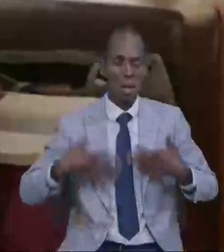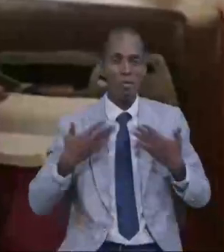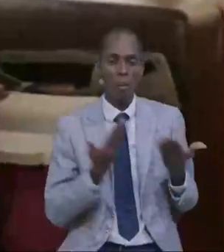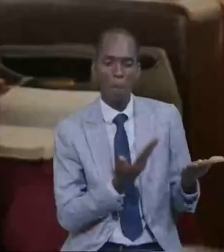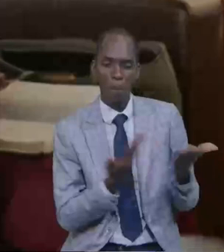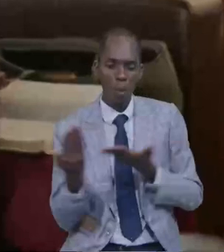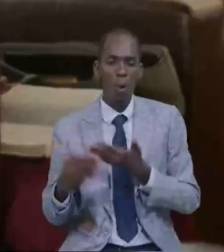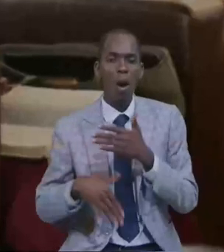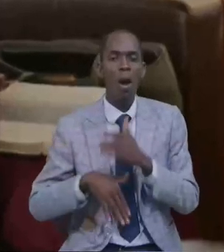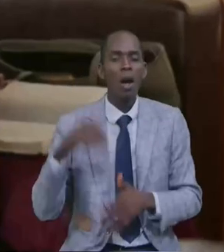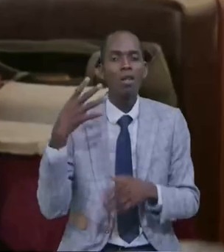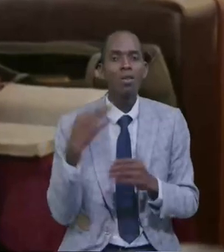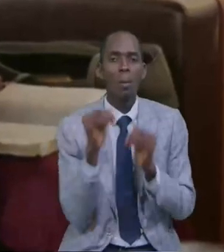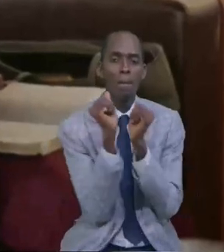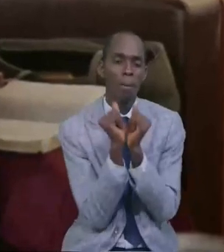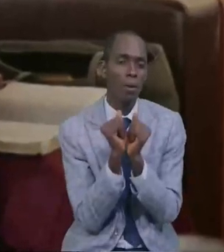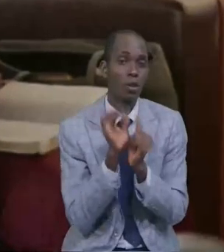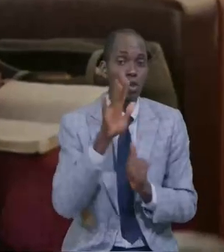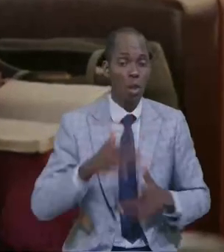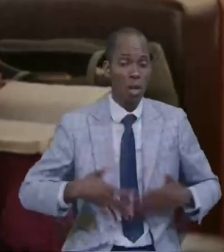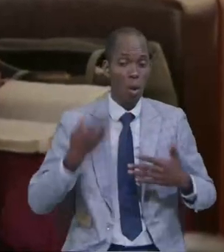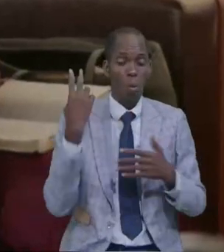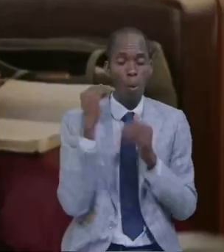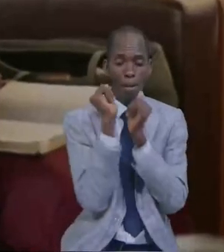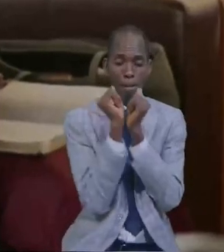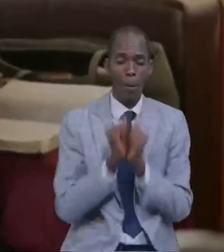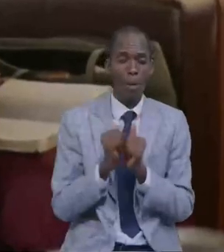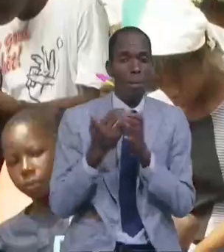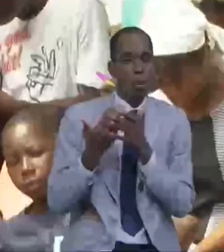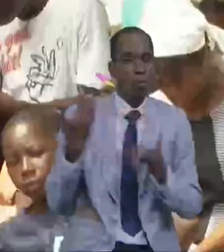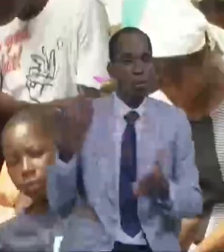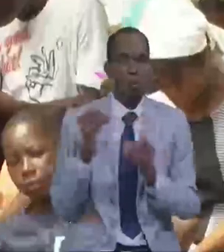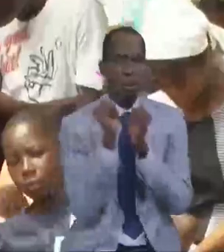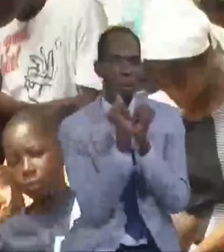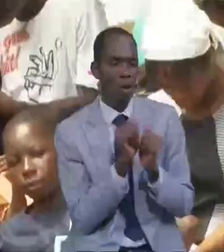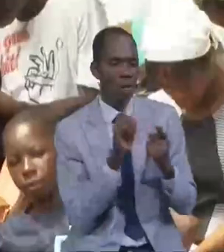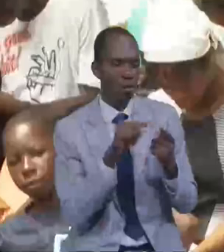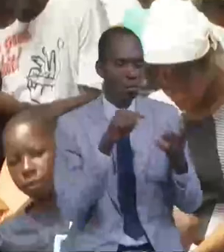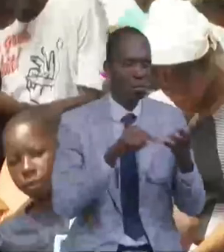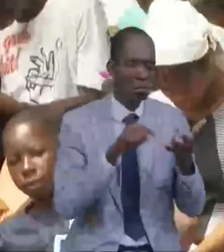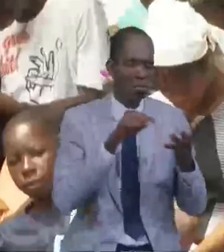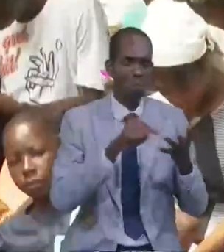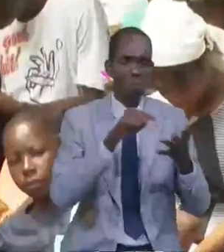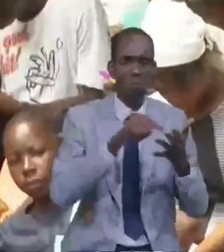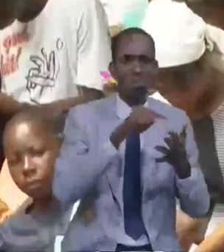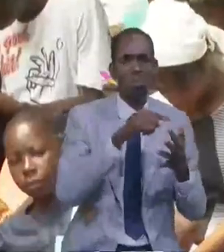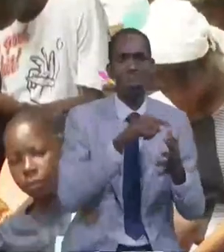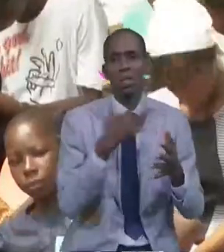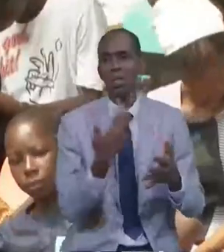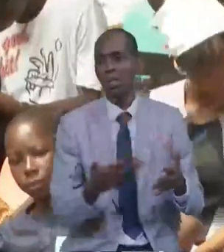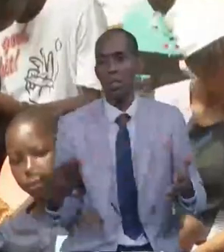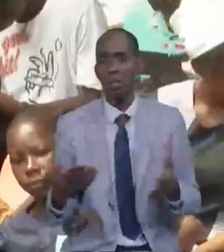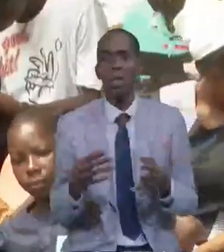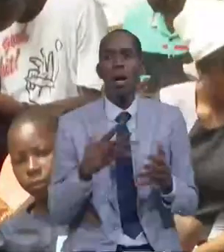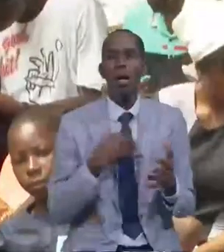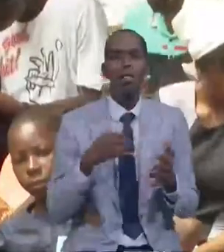ceci ou à cela. Et c'était une habitude qui te liait. Maintenant, tu es sauvé. Comme résultat de